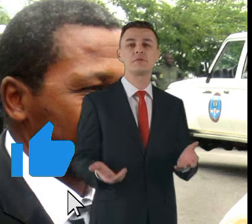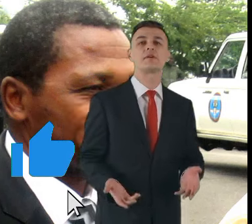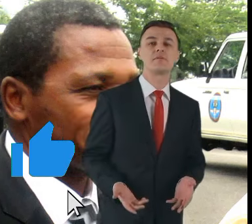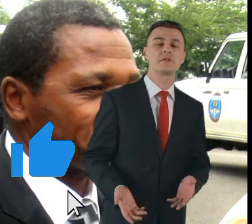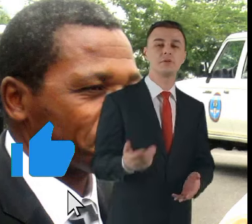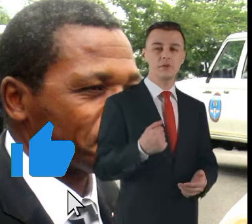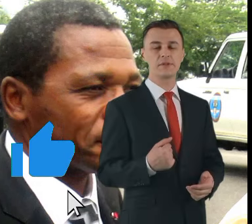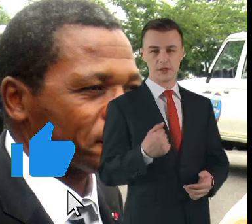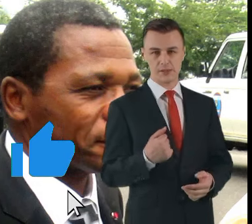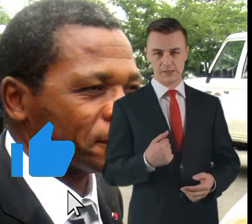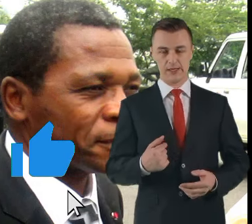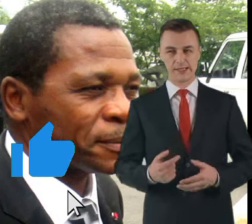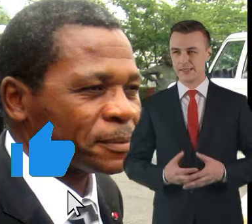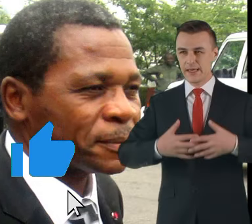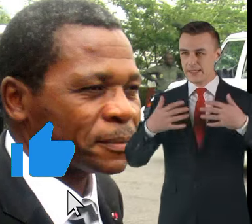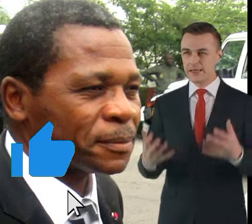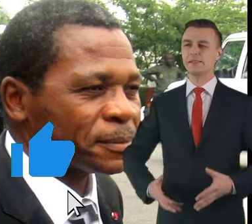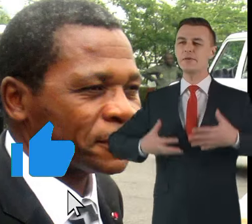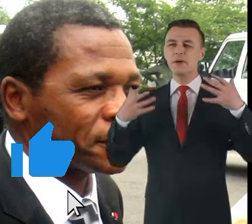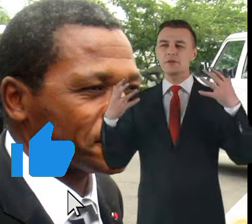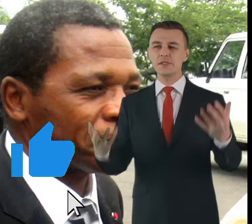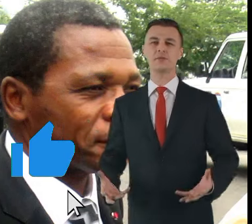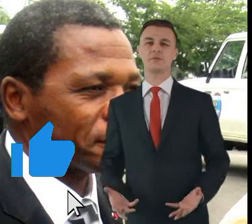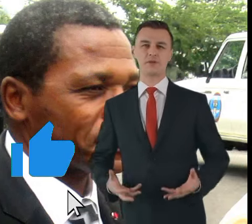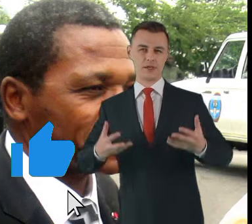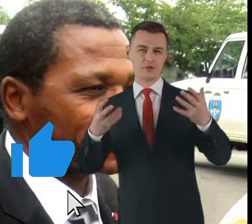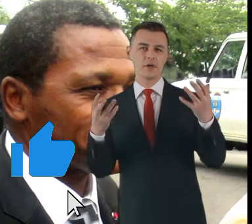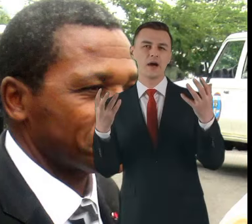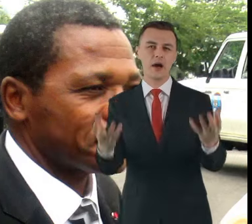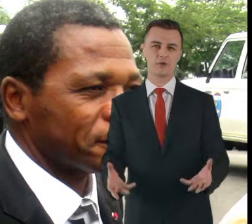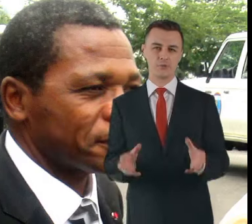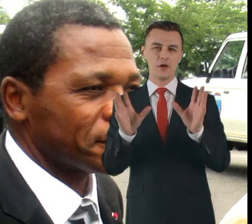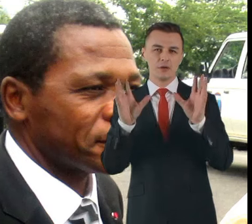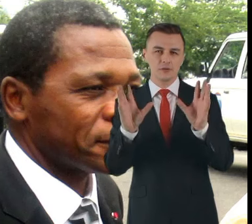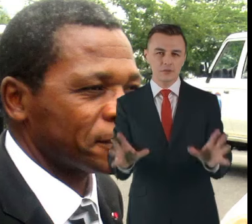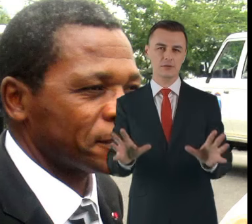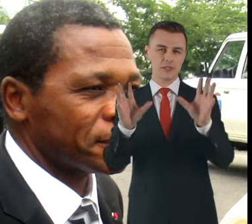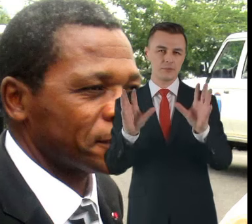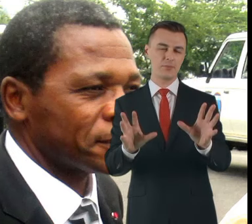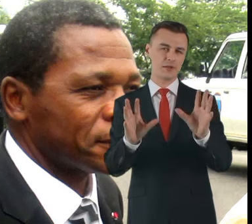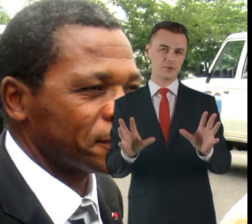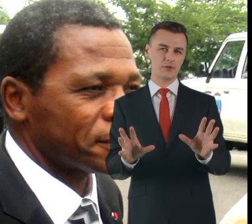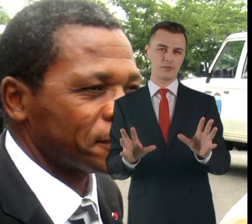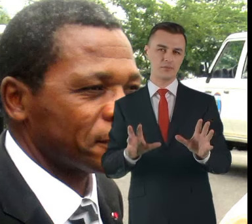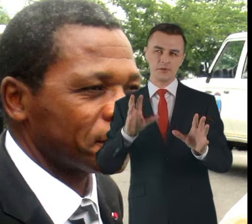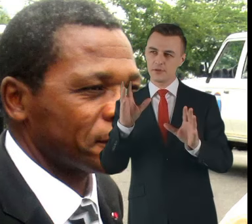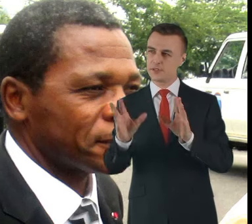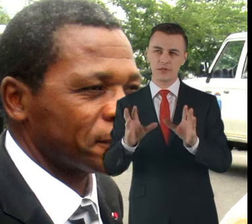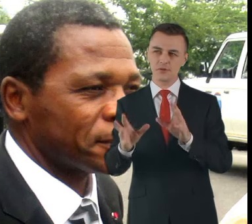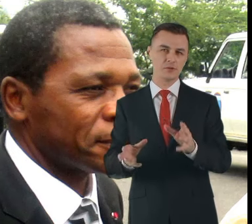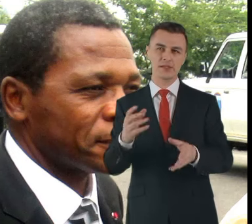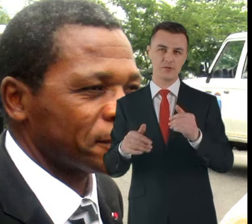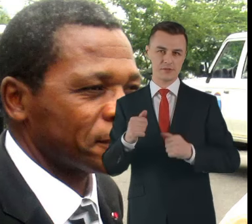SGPR, Ferdinand Gungo, mais pas de façon positive. Au contraire, les guerres de clans les impliquent au plus haut point. L'actuel ministre de